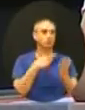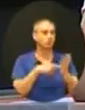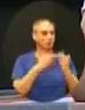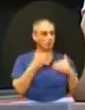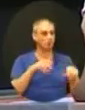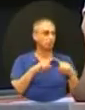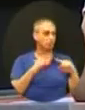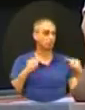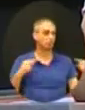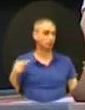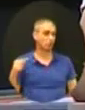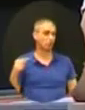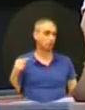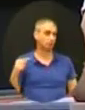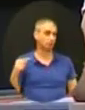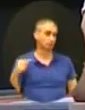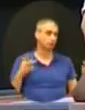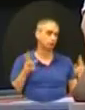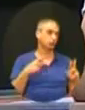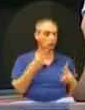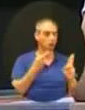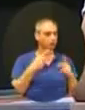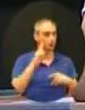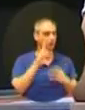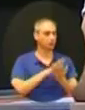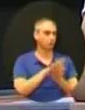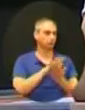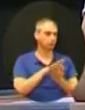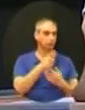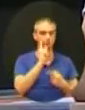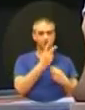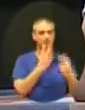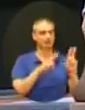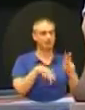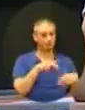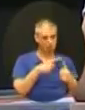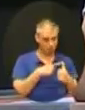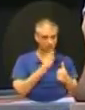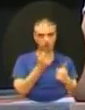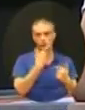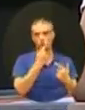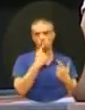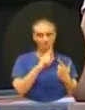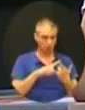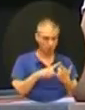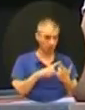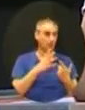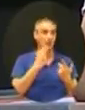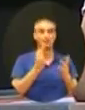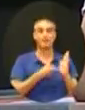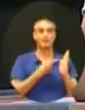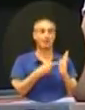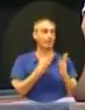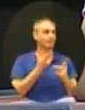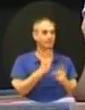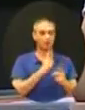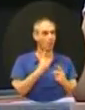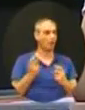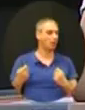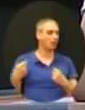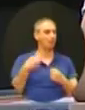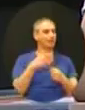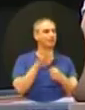מוגבלויות כאלה או אחרות, יש לו יותר הוצאות, הוא צריך טיפולים, הוא צריך תרופות, ברוב המקרים זה גם לא